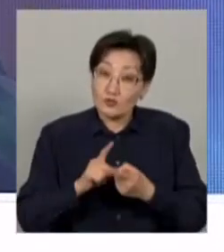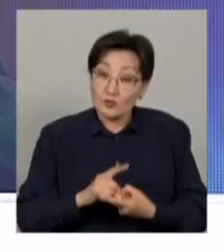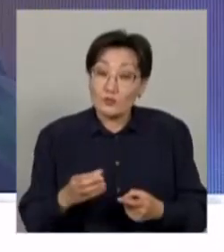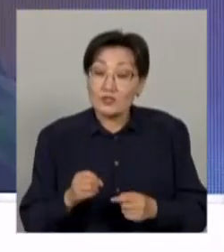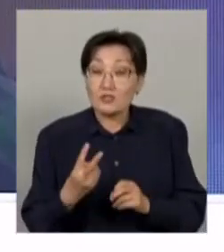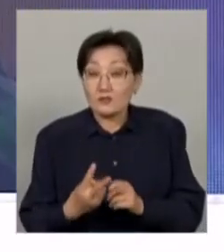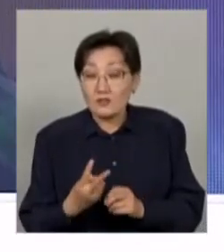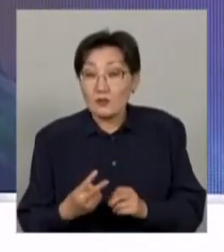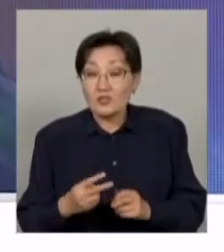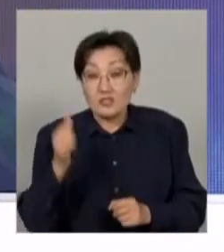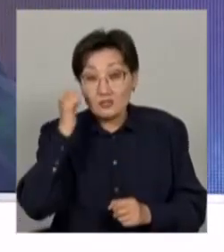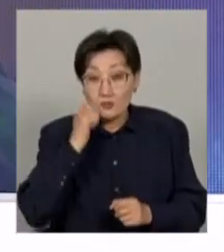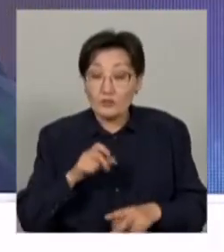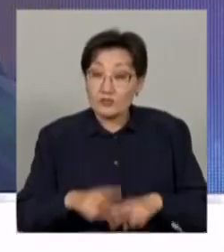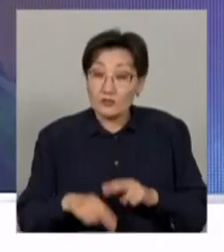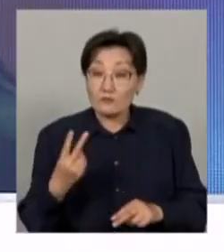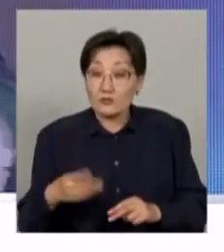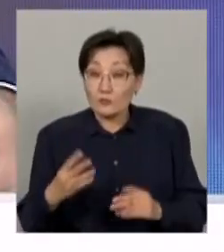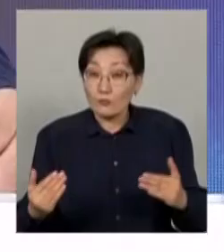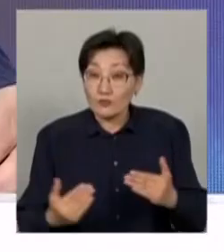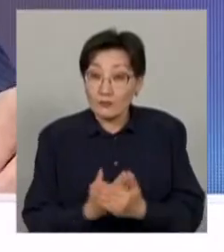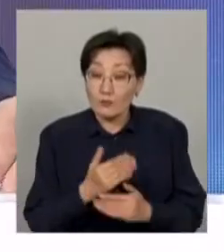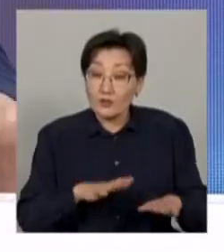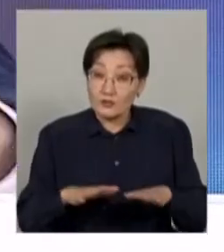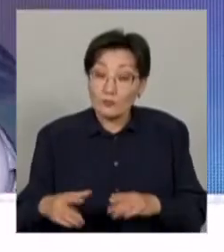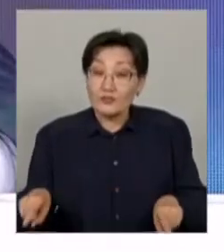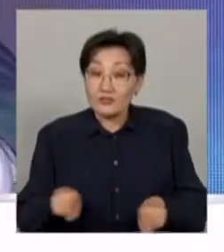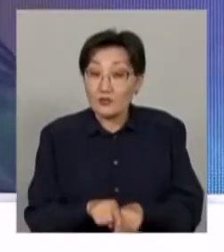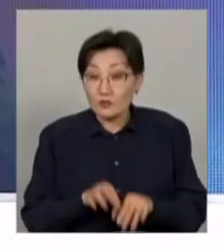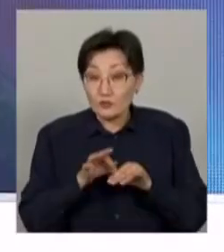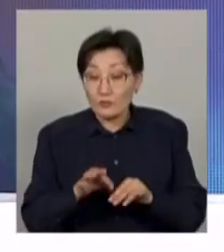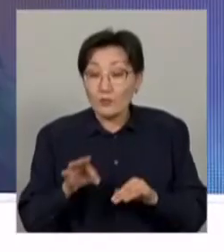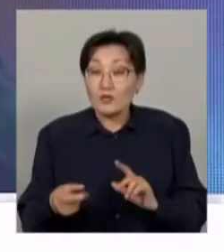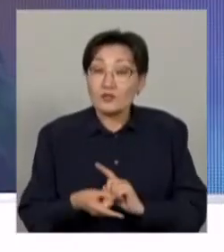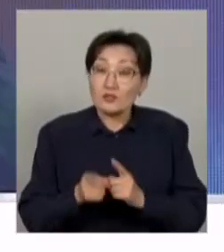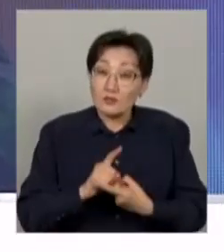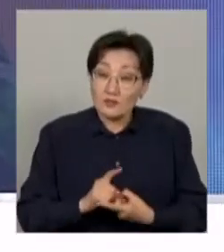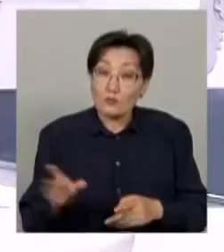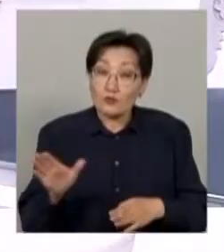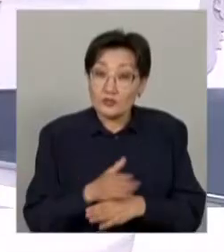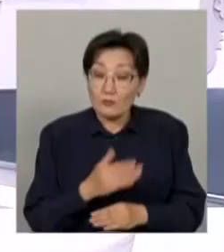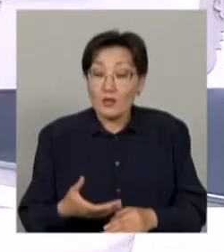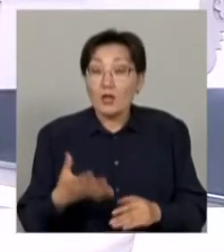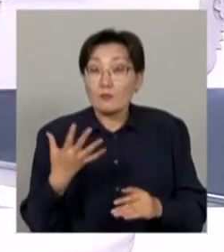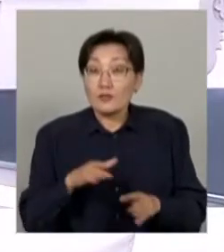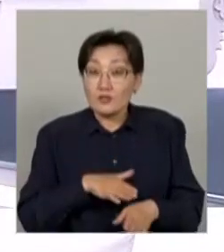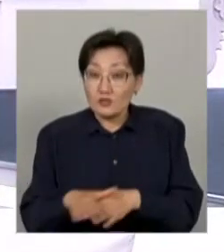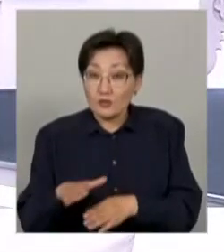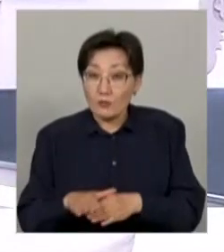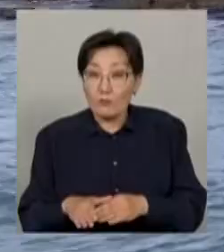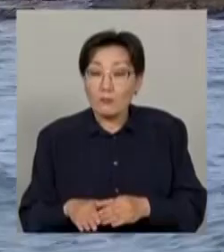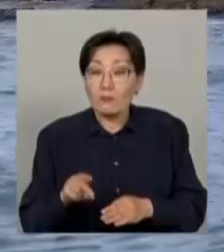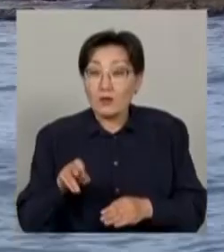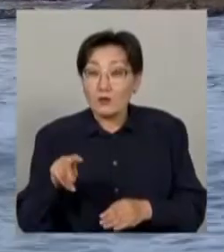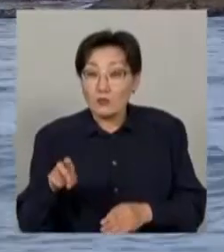еще 12 старых, возвести 24 новых полигона, а также провести рекультивацию и ликвидацию 5 переполненных полигонов.